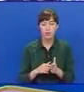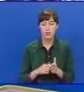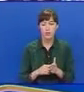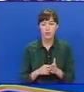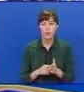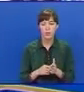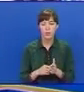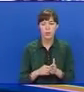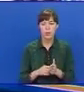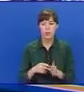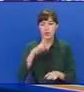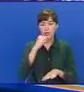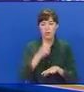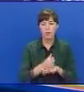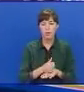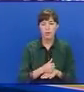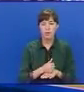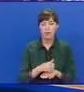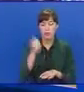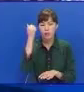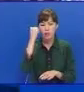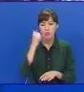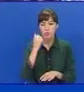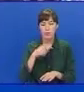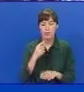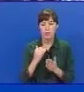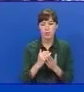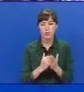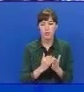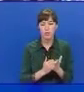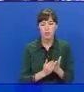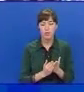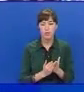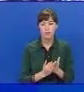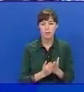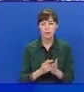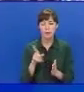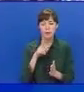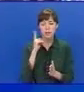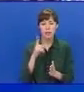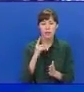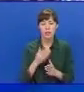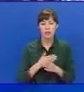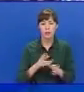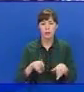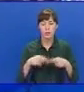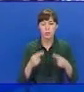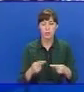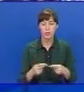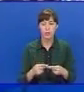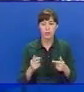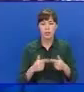тәрбиелеу. Елбасыма шексіз алғысымды білдіремін. Осындай бағдарламаларды жастарға қолдау көрсетіп,